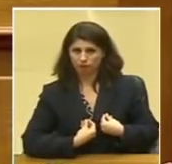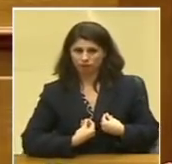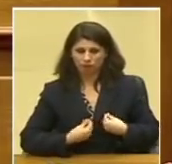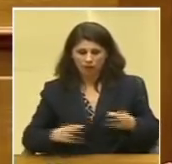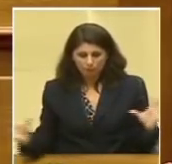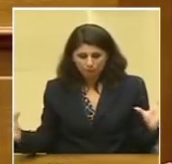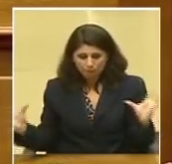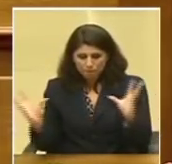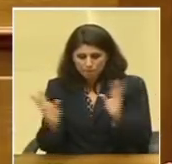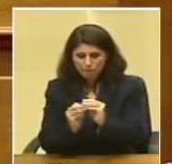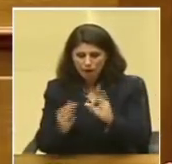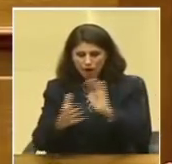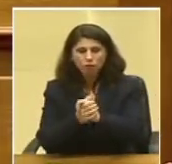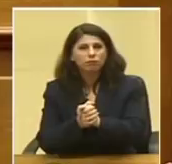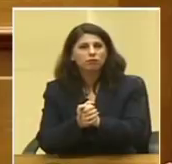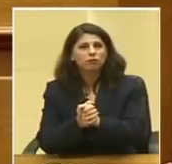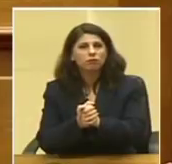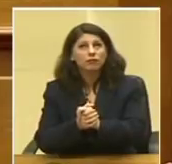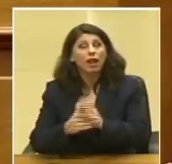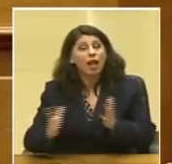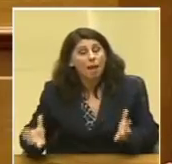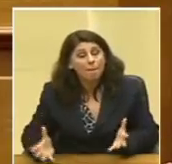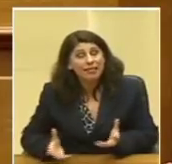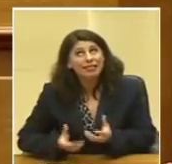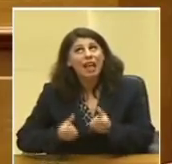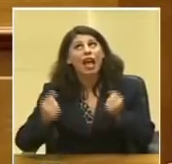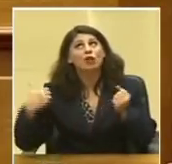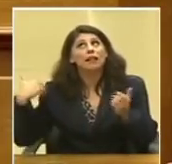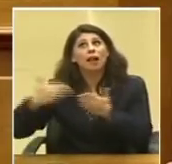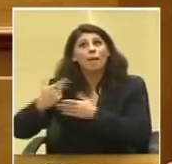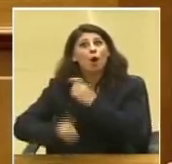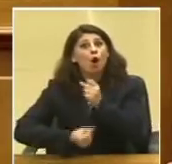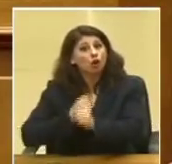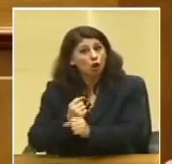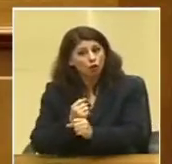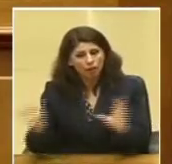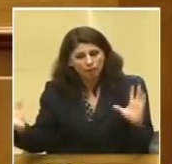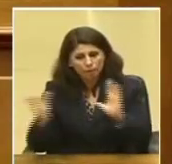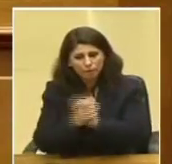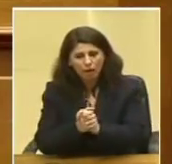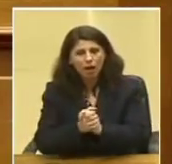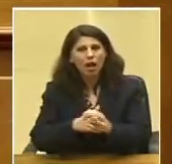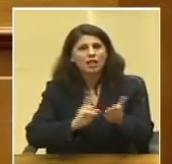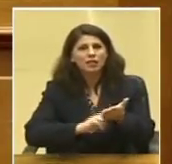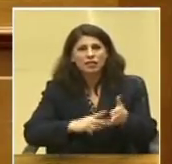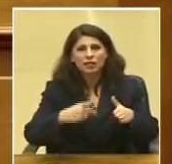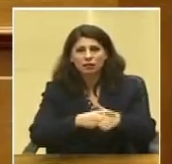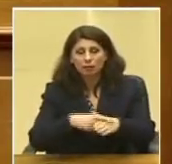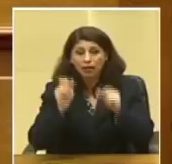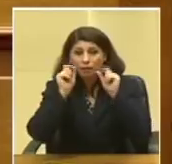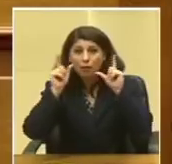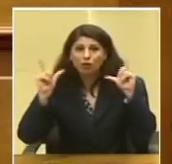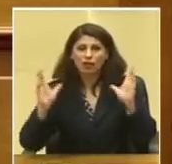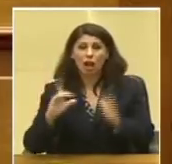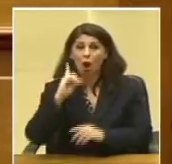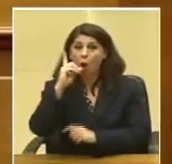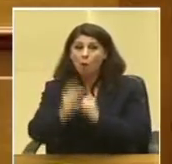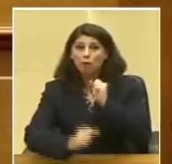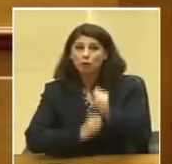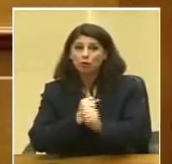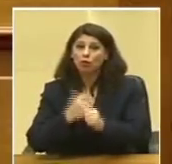ενοποιήθηκαν, επιτέλους ενοποιήθηκαν και τα αποτελέσματα είναι εντυπωσιακά. Ο πρώτος χρόνος λειτουργίας του